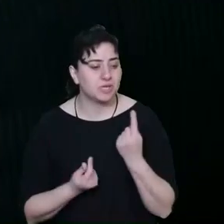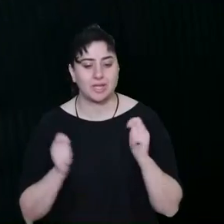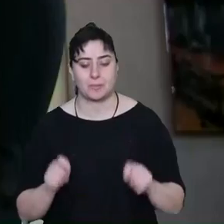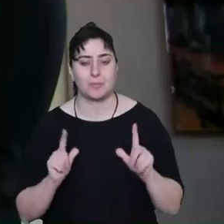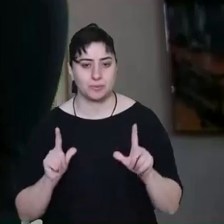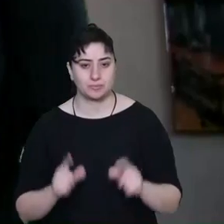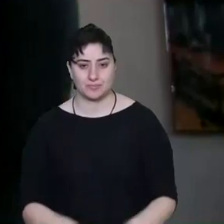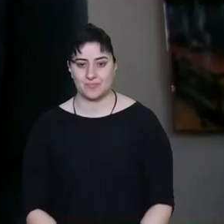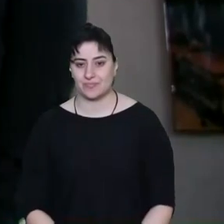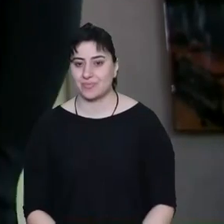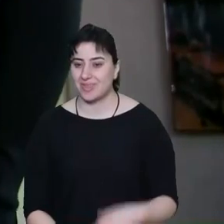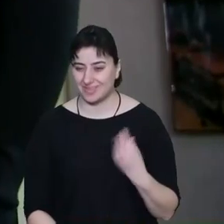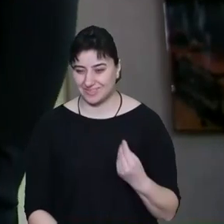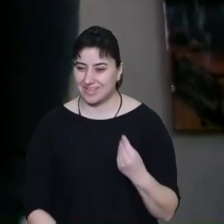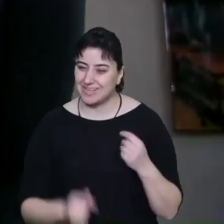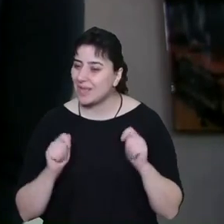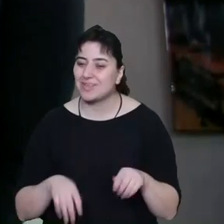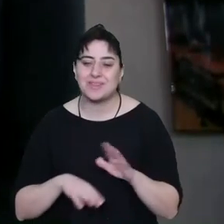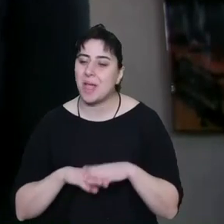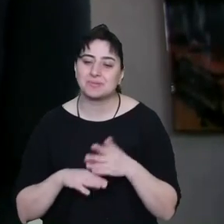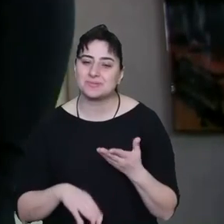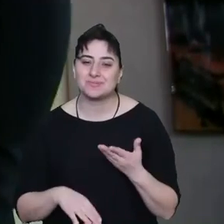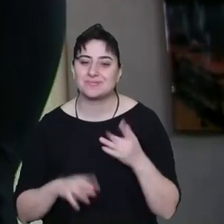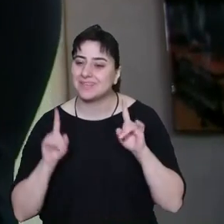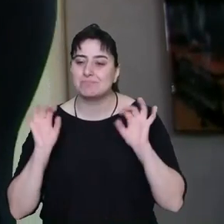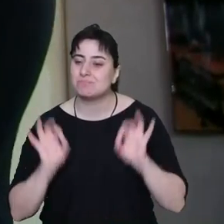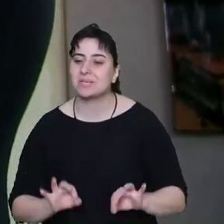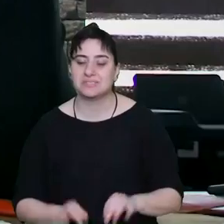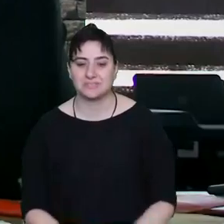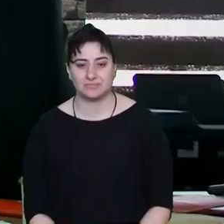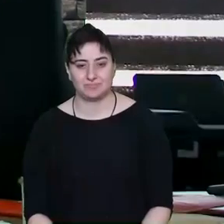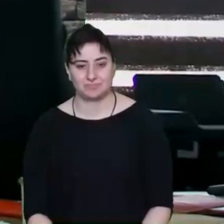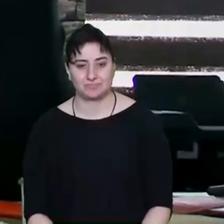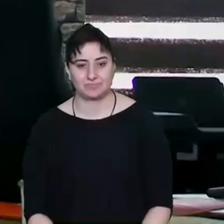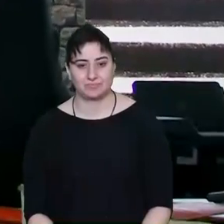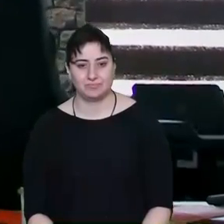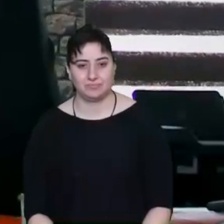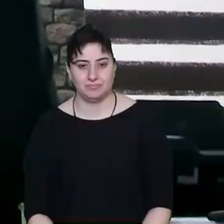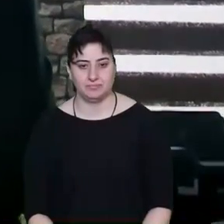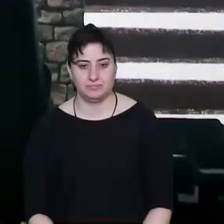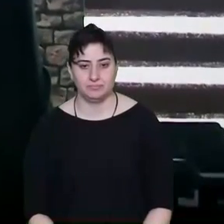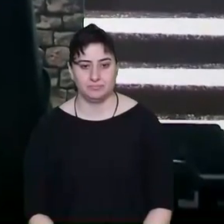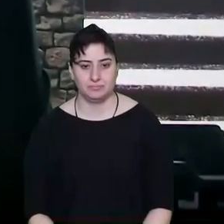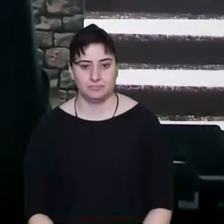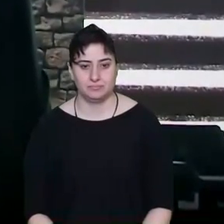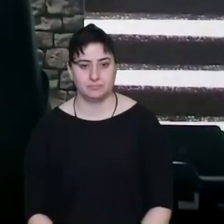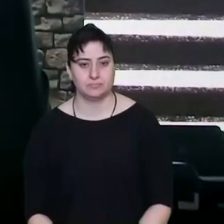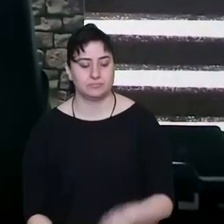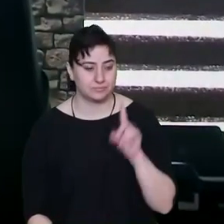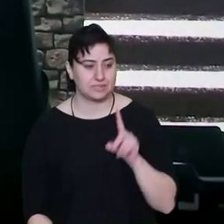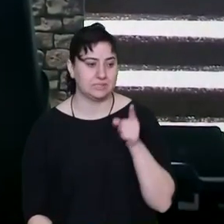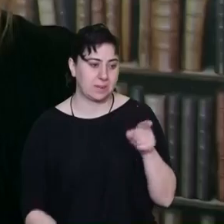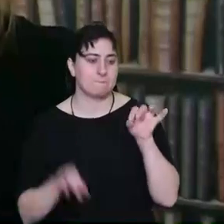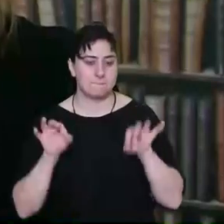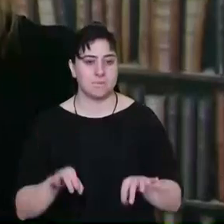yapmam lazım. İyi, bu çok güzel Sarp Bey. Ne yapacaksınız? Neyle başlayacaksınız? Kararlı bir ifadeyle ayağa kalktı. Senden